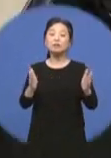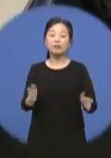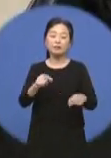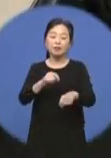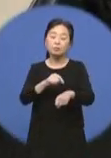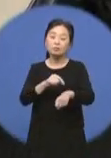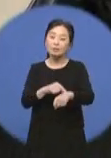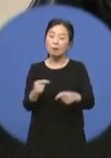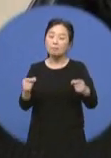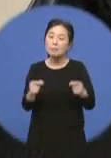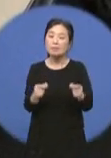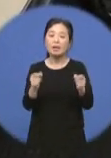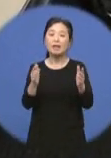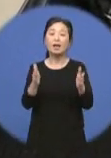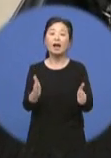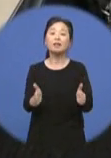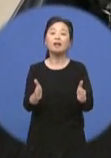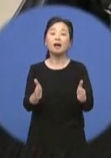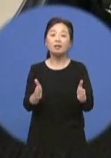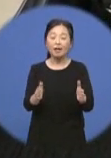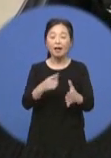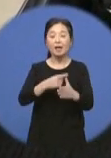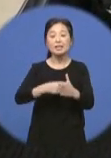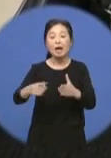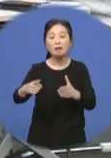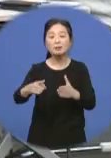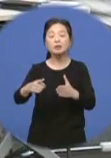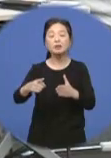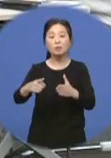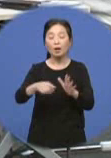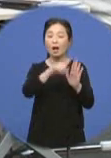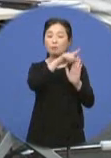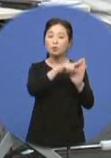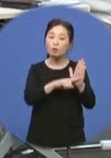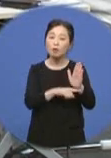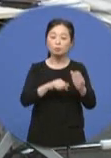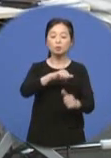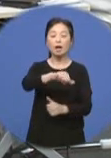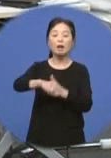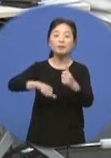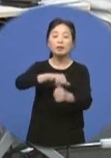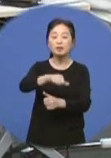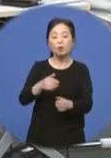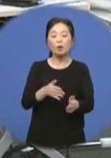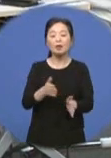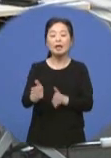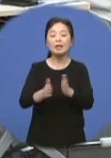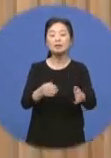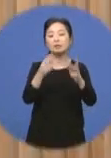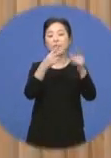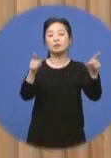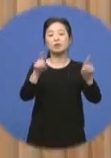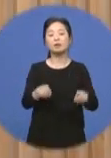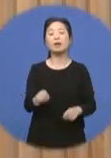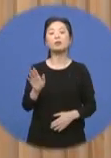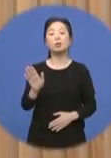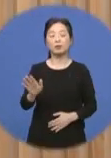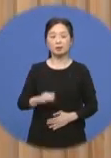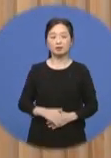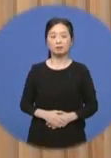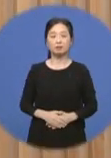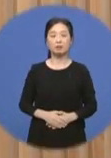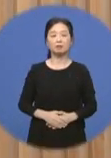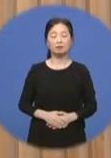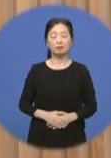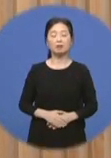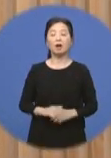どもそういった短い間で、サービスやプログラムや、アプリケーションを開発するイベントになります。まあ、少子高齢化であったり